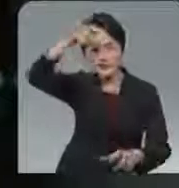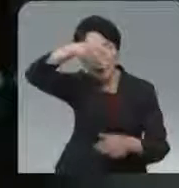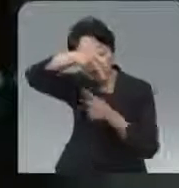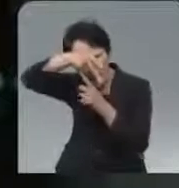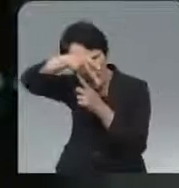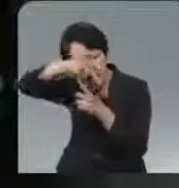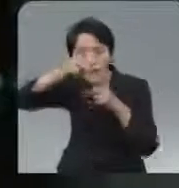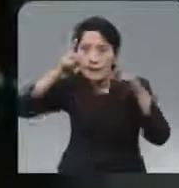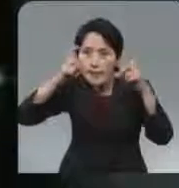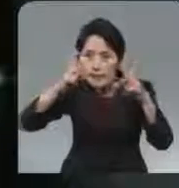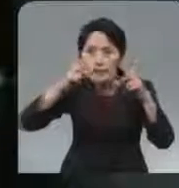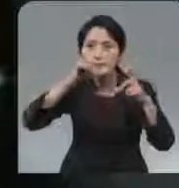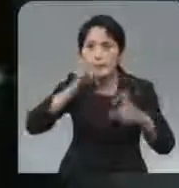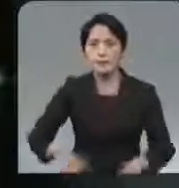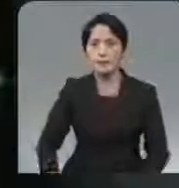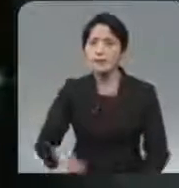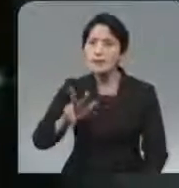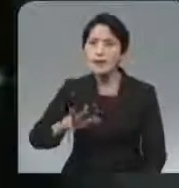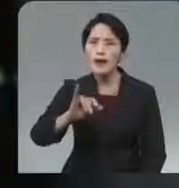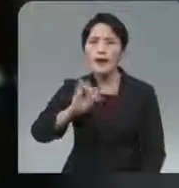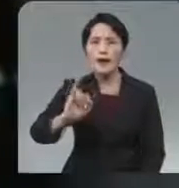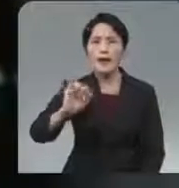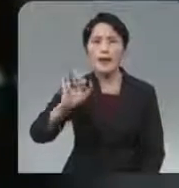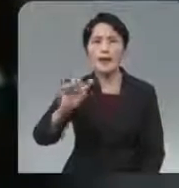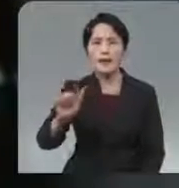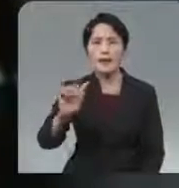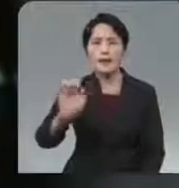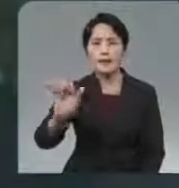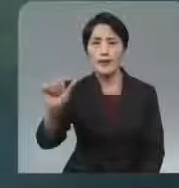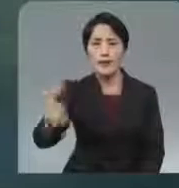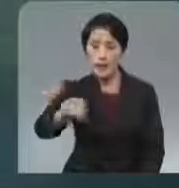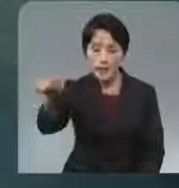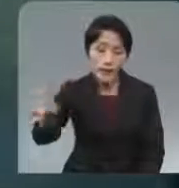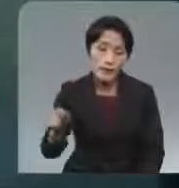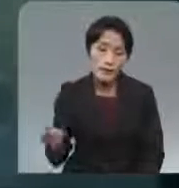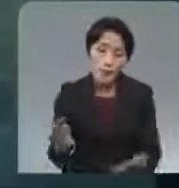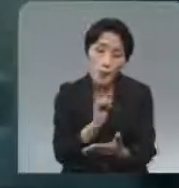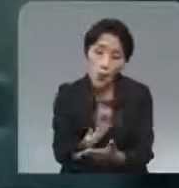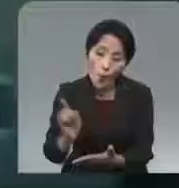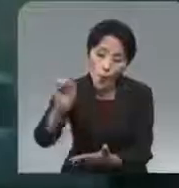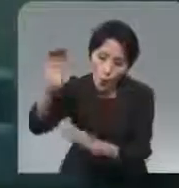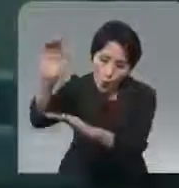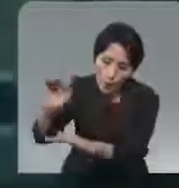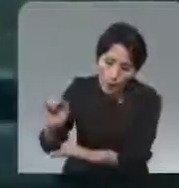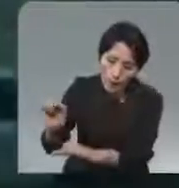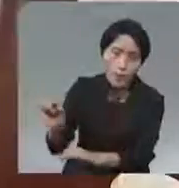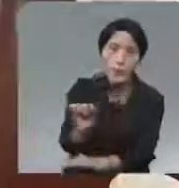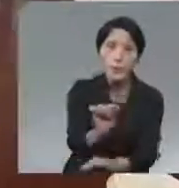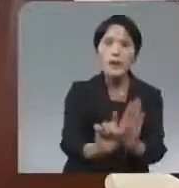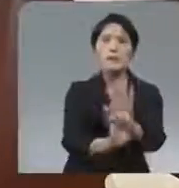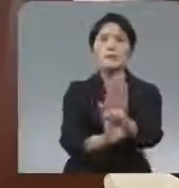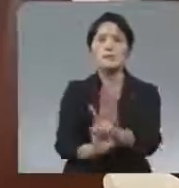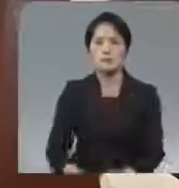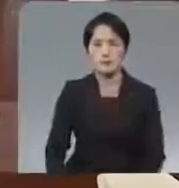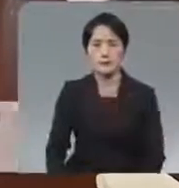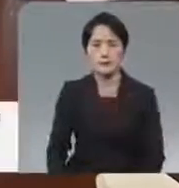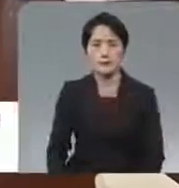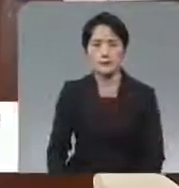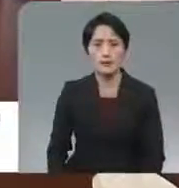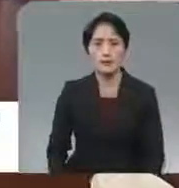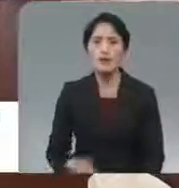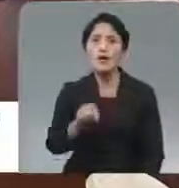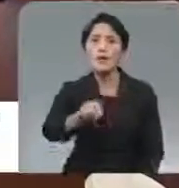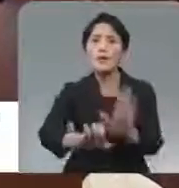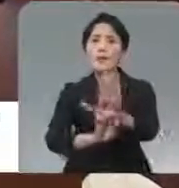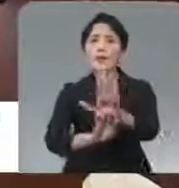保管の核兵器の製造にかかっせない中心的施設でこの施設を稼動させた兆候が捕捉されたの